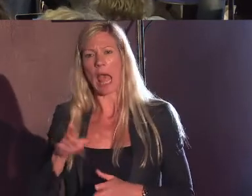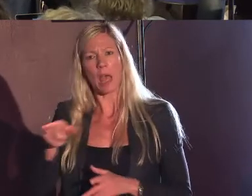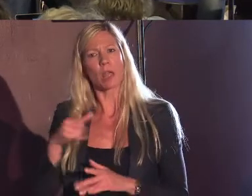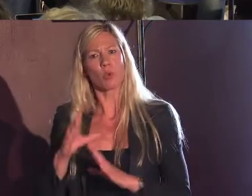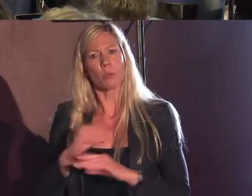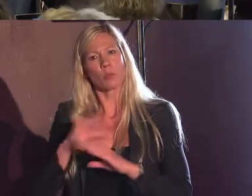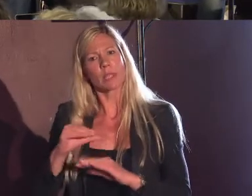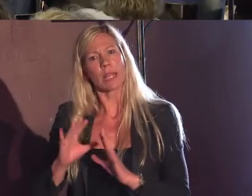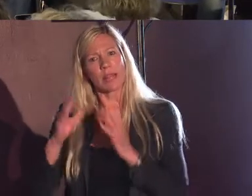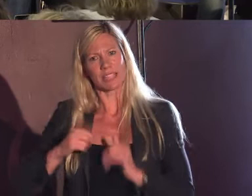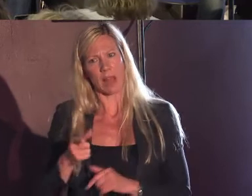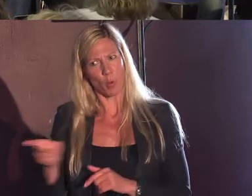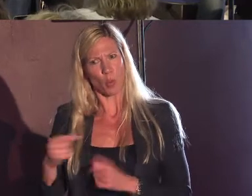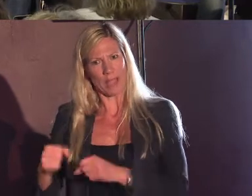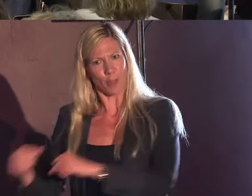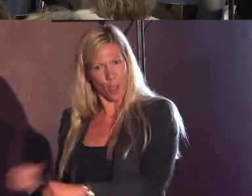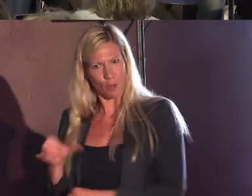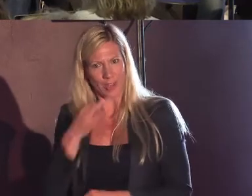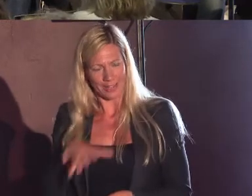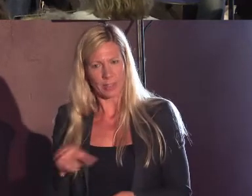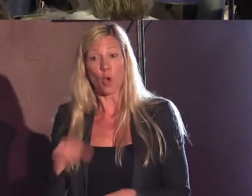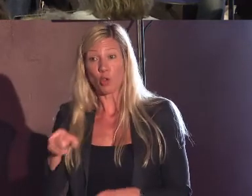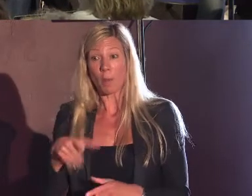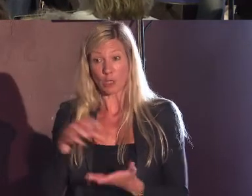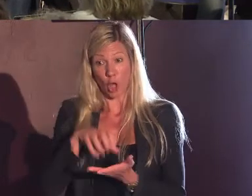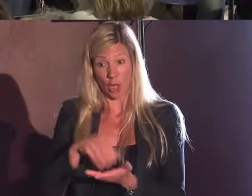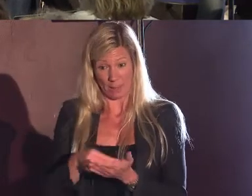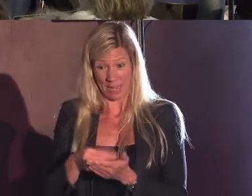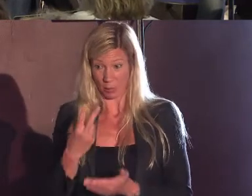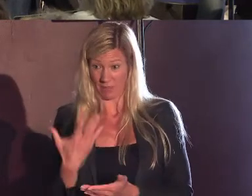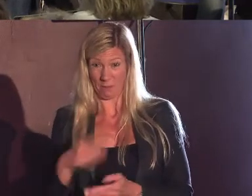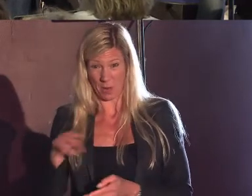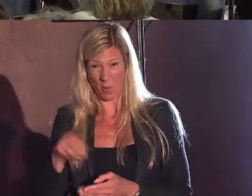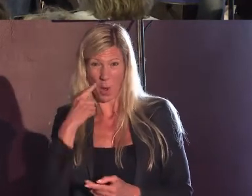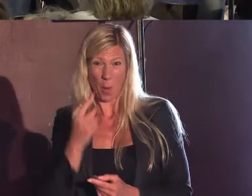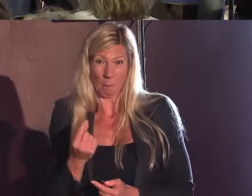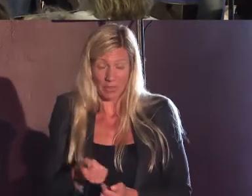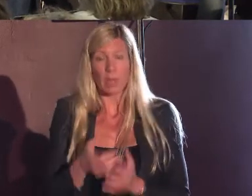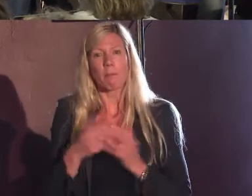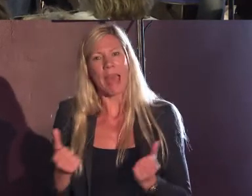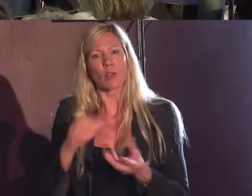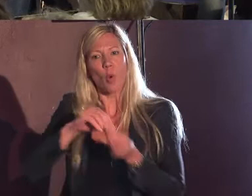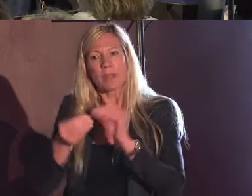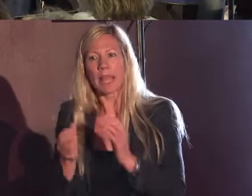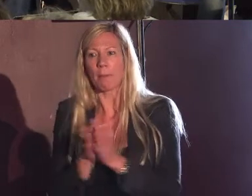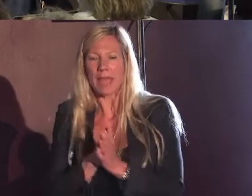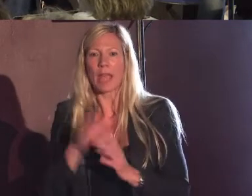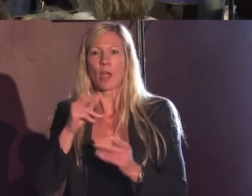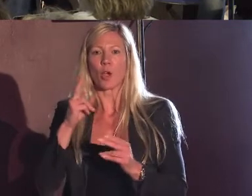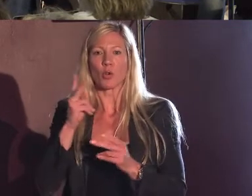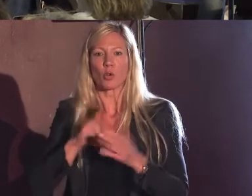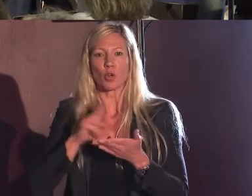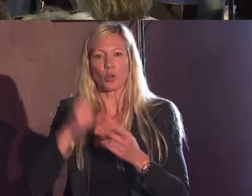själva och musiklivets aktörer. Och de här statliga pengarna, 25 miljoner, kan ju låta väldigt lite, men kombinerat med Kulturbryggan,